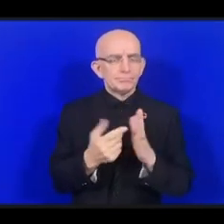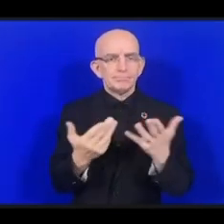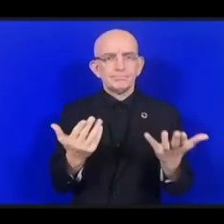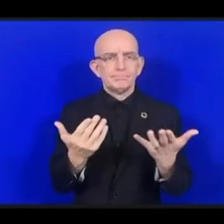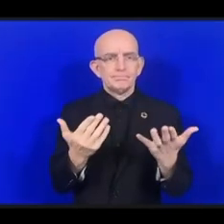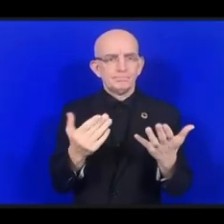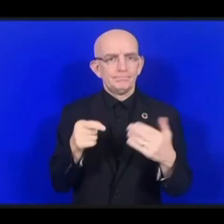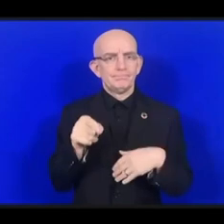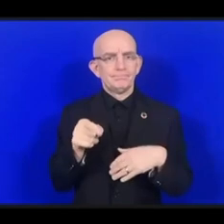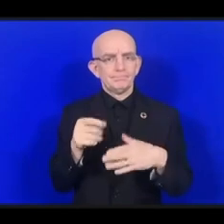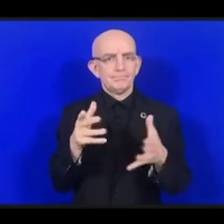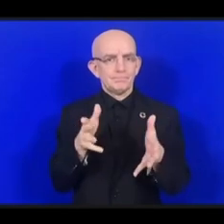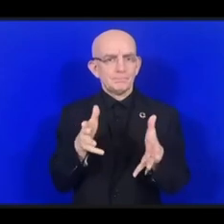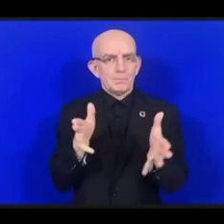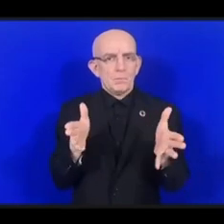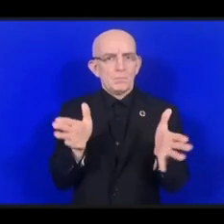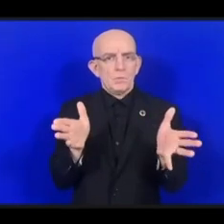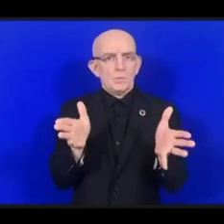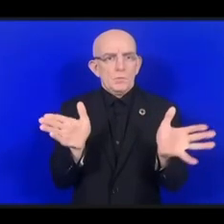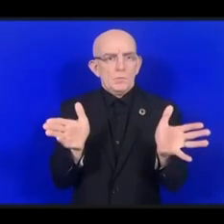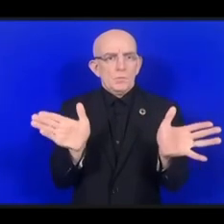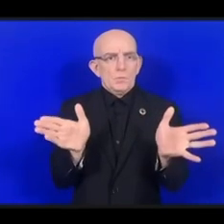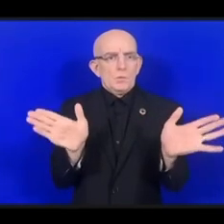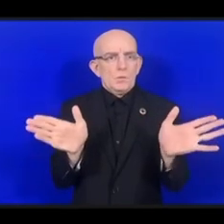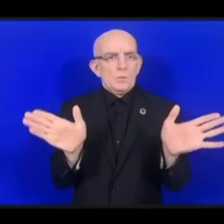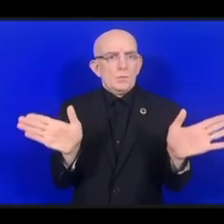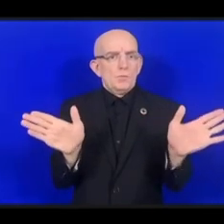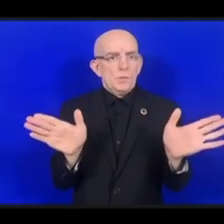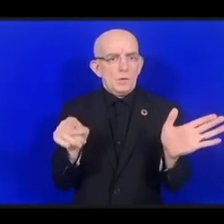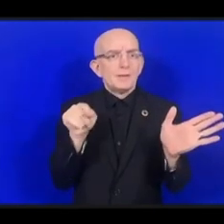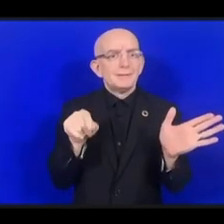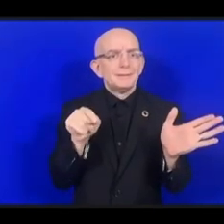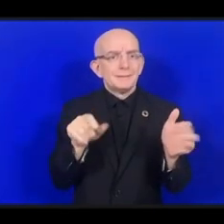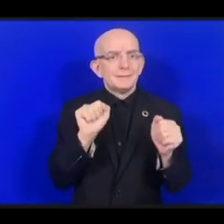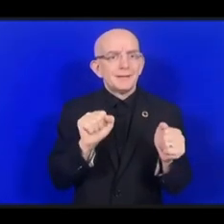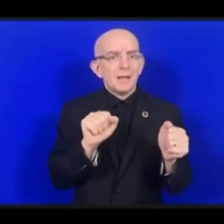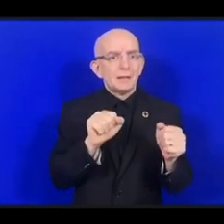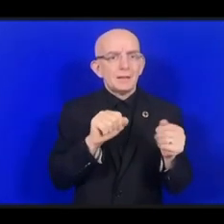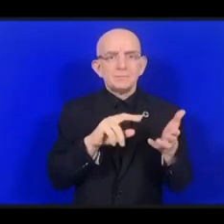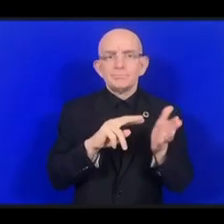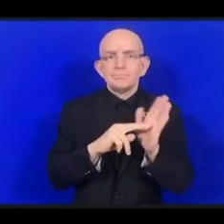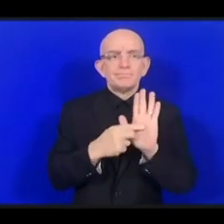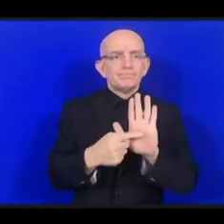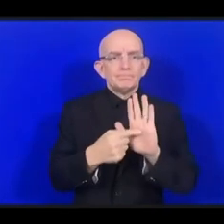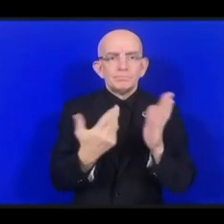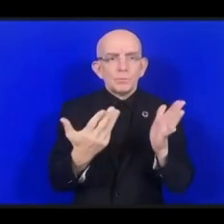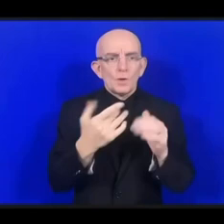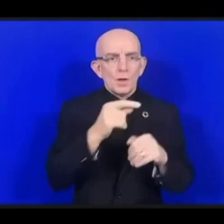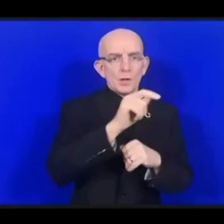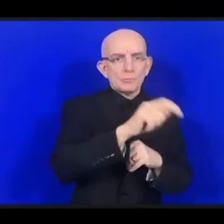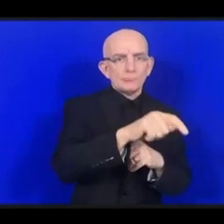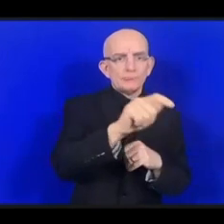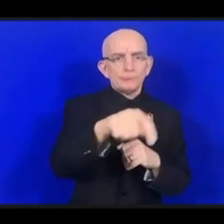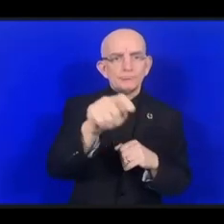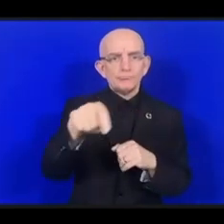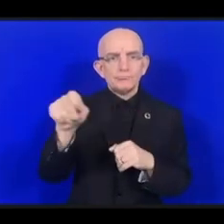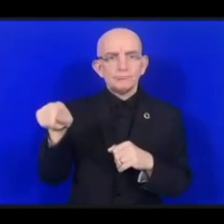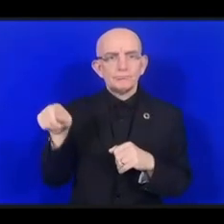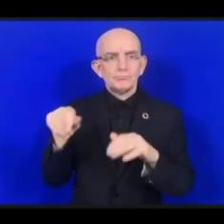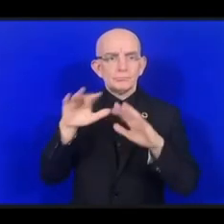泛的纽带，把全世界各国人民连接在一起的纽带。我希